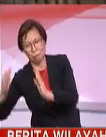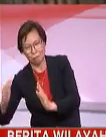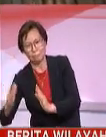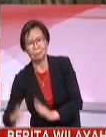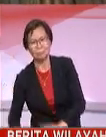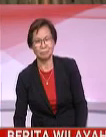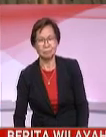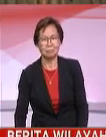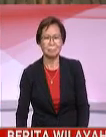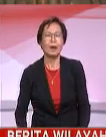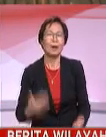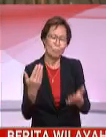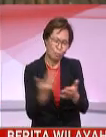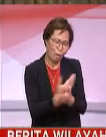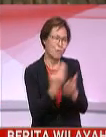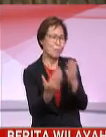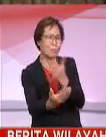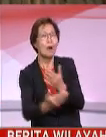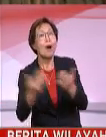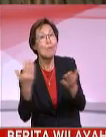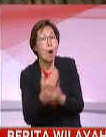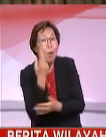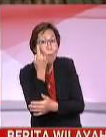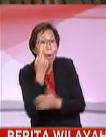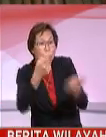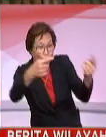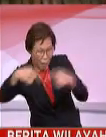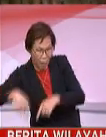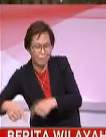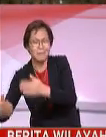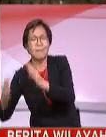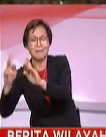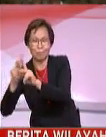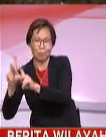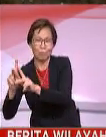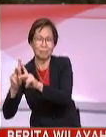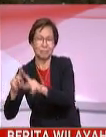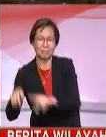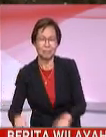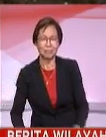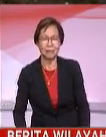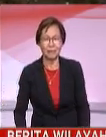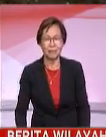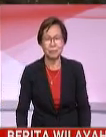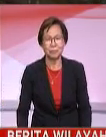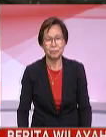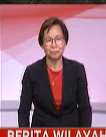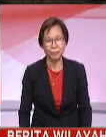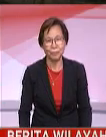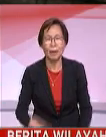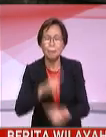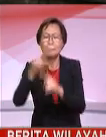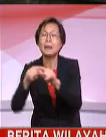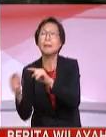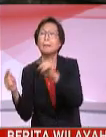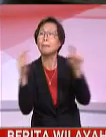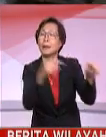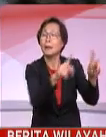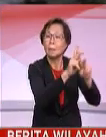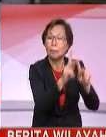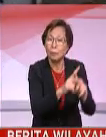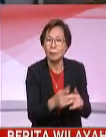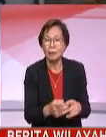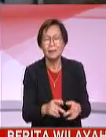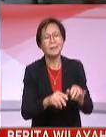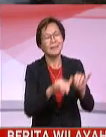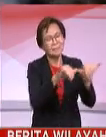balik? Ini baru saya balik. Bila balik? Dua malam lagi. Dua malam. Jadi bila duduk dalam hutan kita